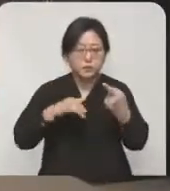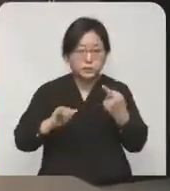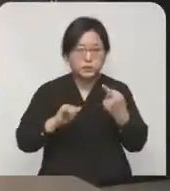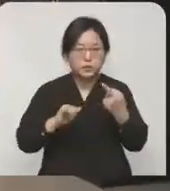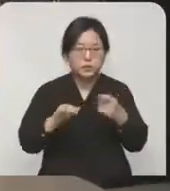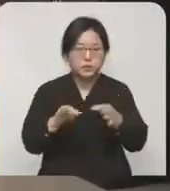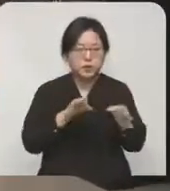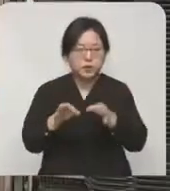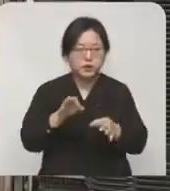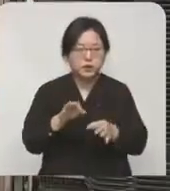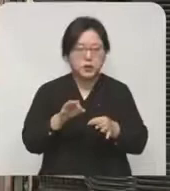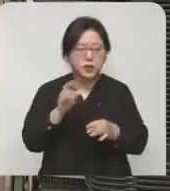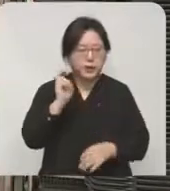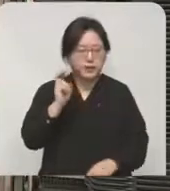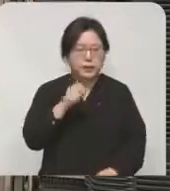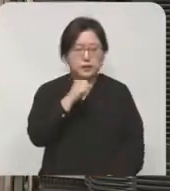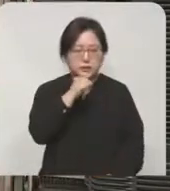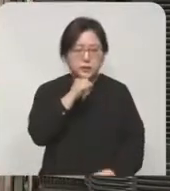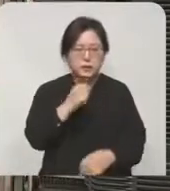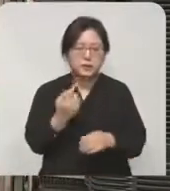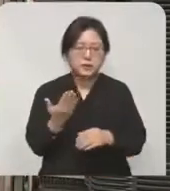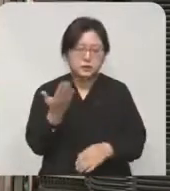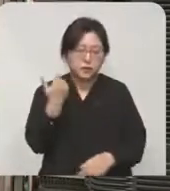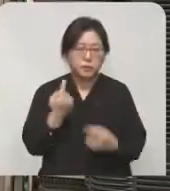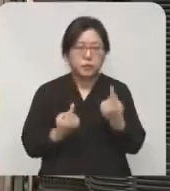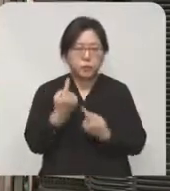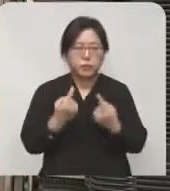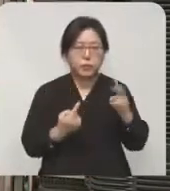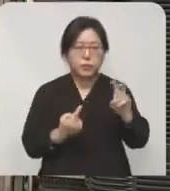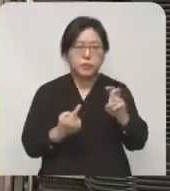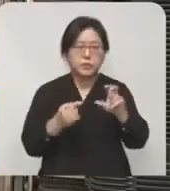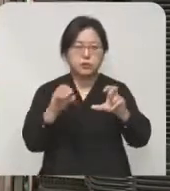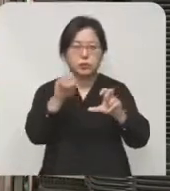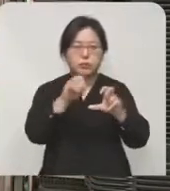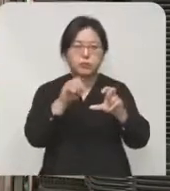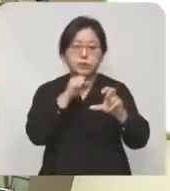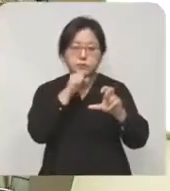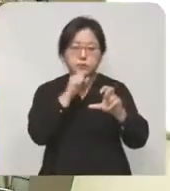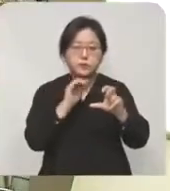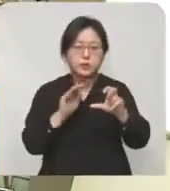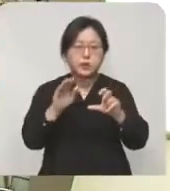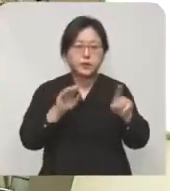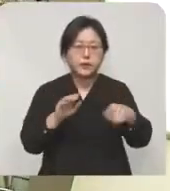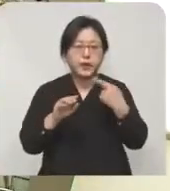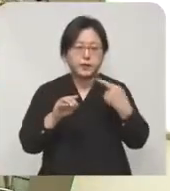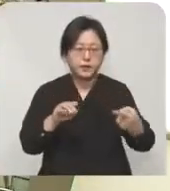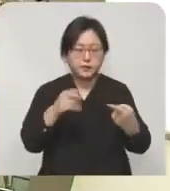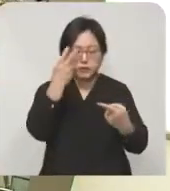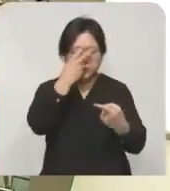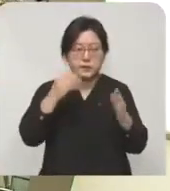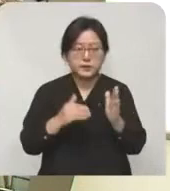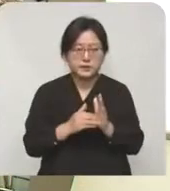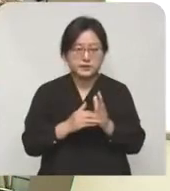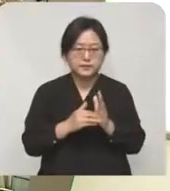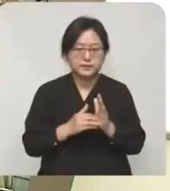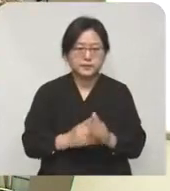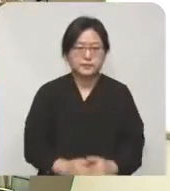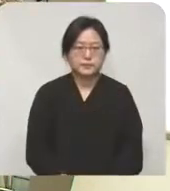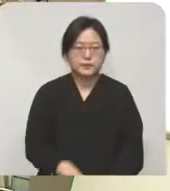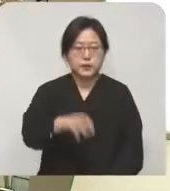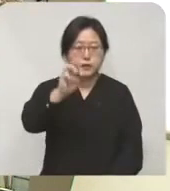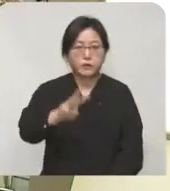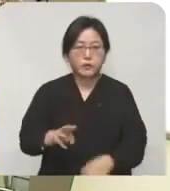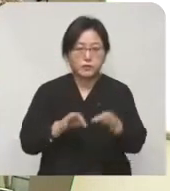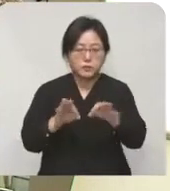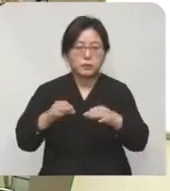경기전망 기수가 지난 분기보다 25 p 가 오른 101로 집계됐습니다 황